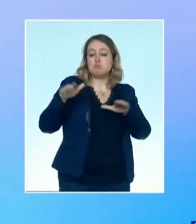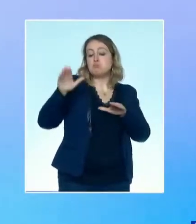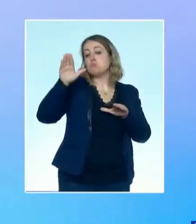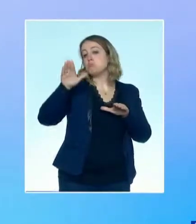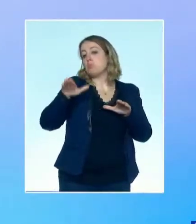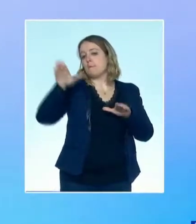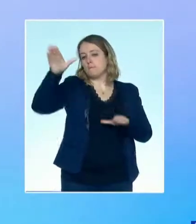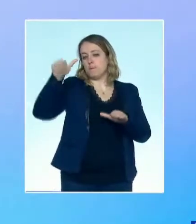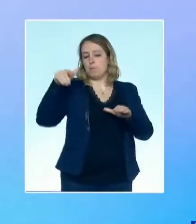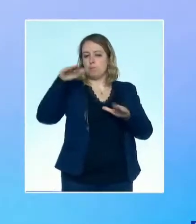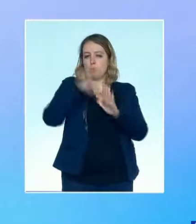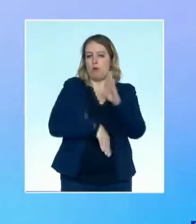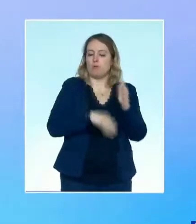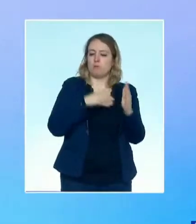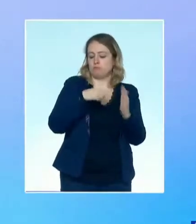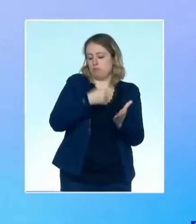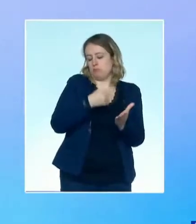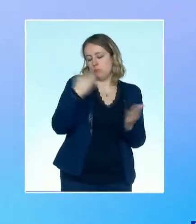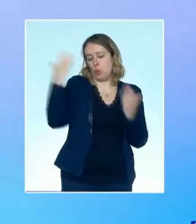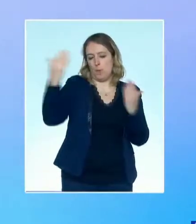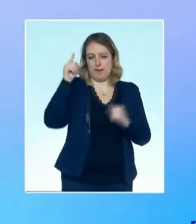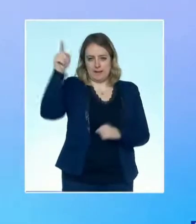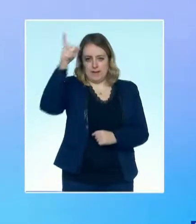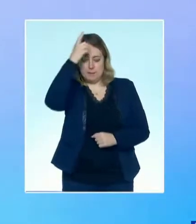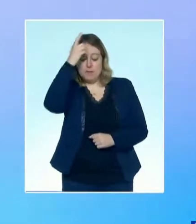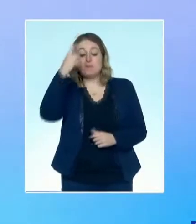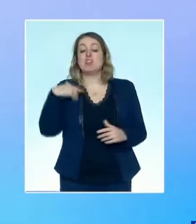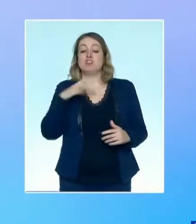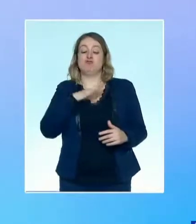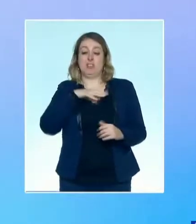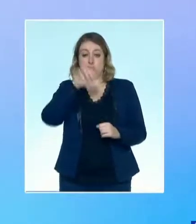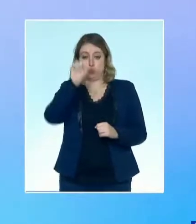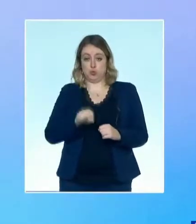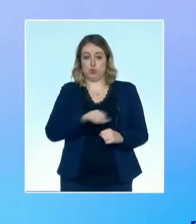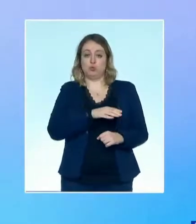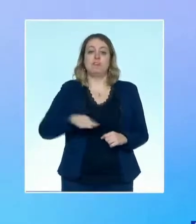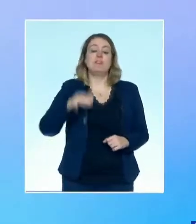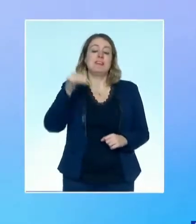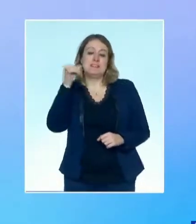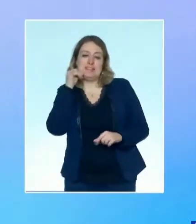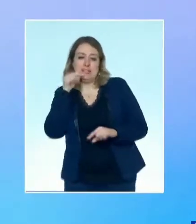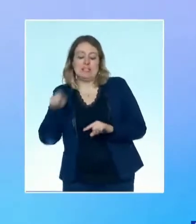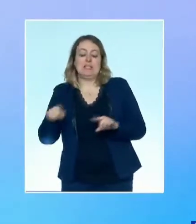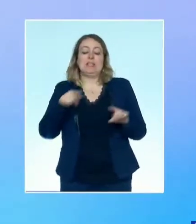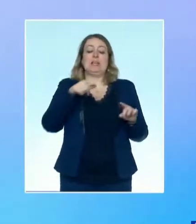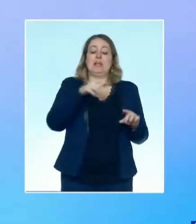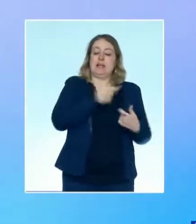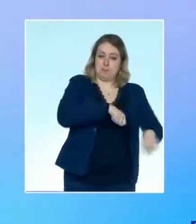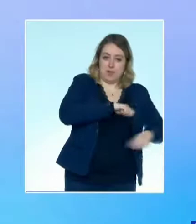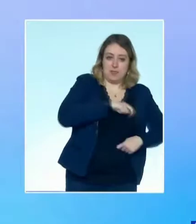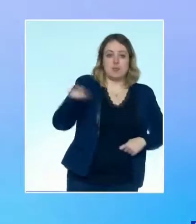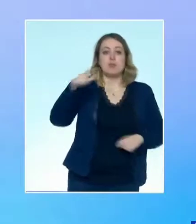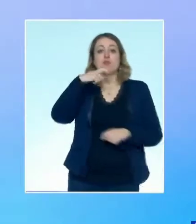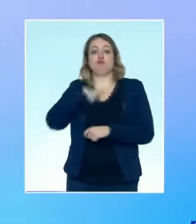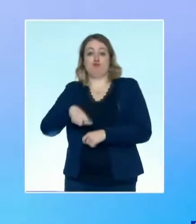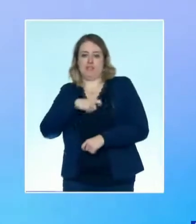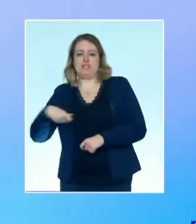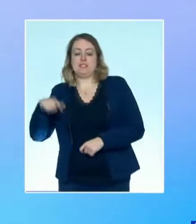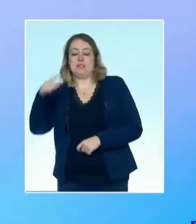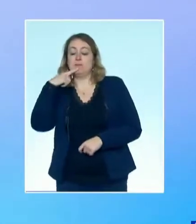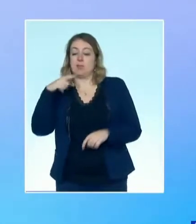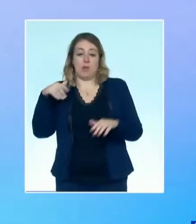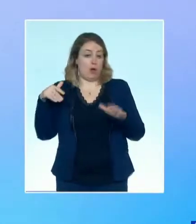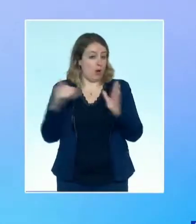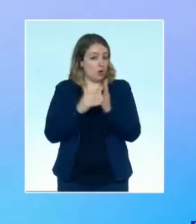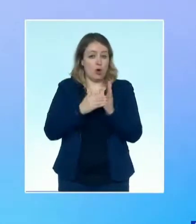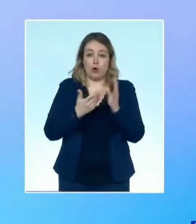Et puis, vous avez les pays du sud de l'Europe, c'est-à-dire l'Italie, l'Espagne et puis la Suisse qui ont démarré plus tard alors, avec des